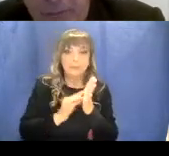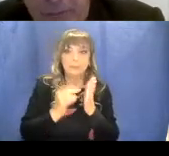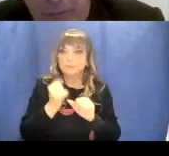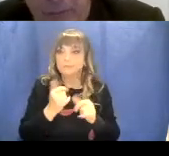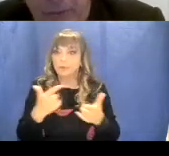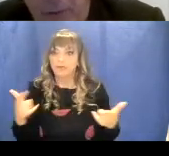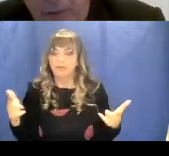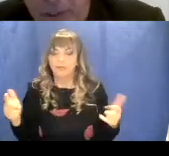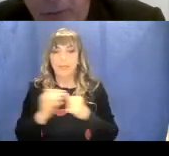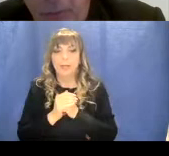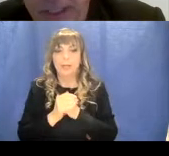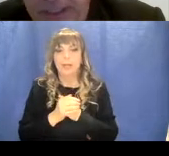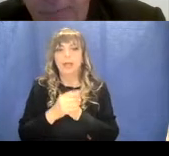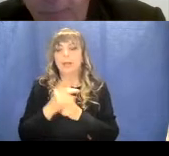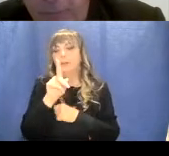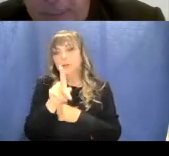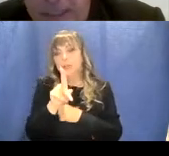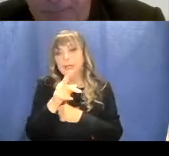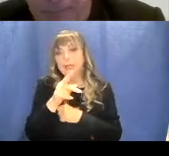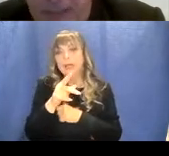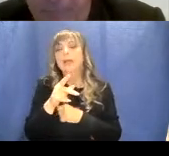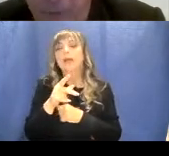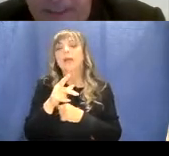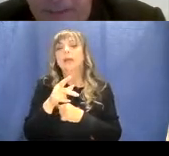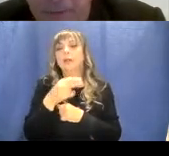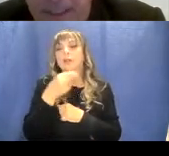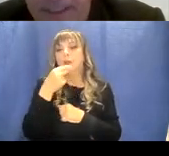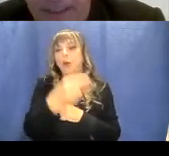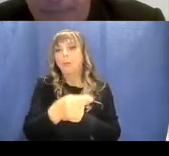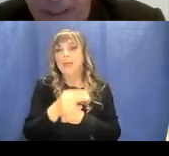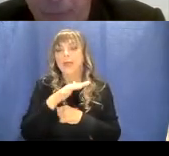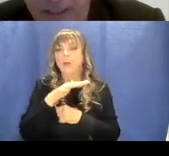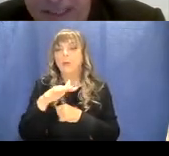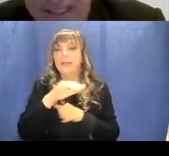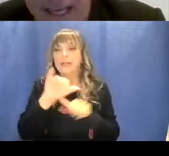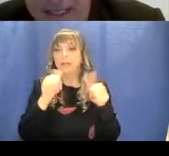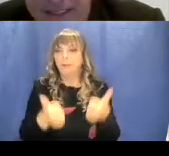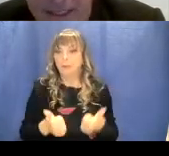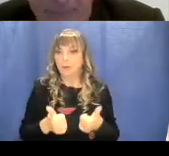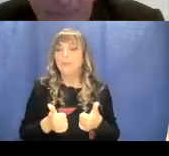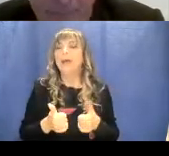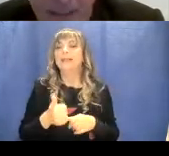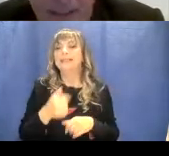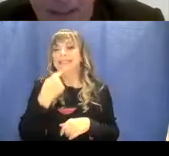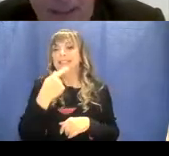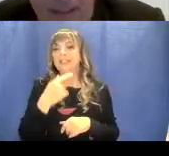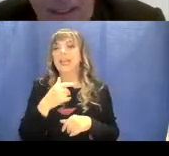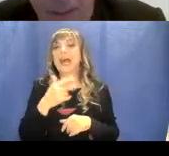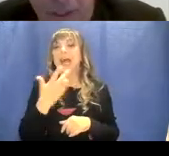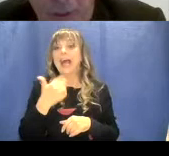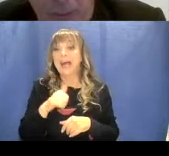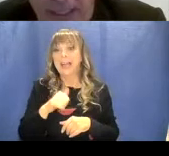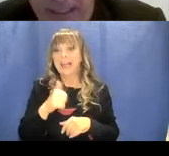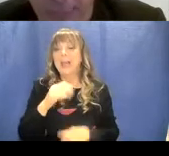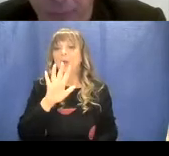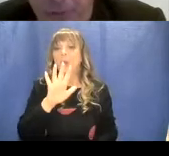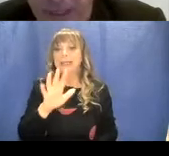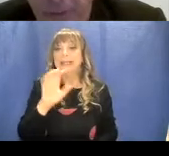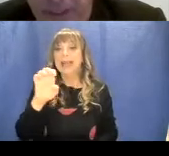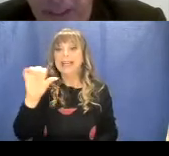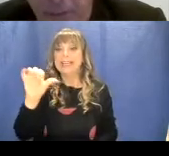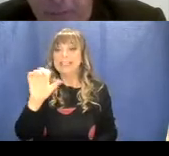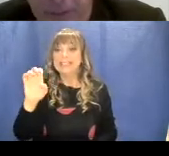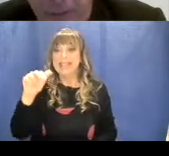lo chiamò diciamo la quinta forma a volte si usa il termine quintessenza e dice di quella sì fu